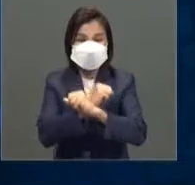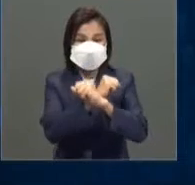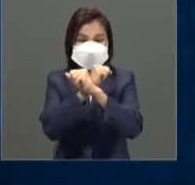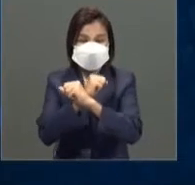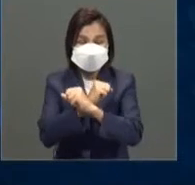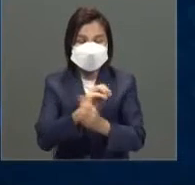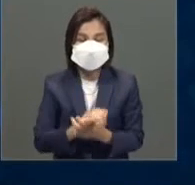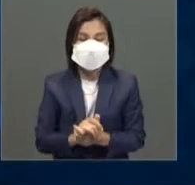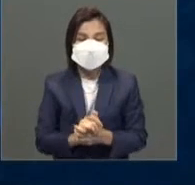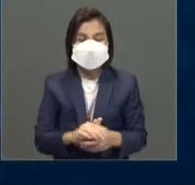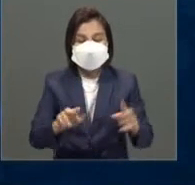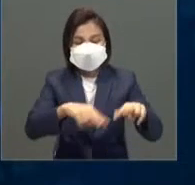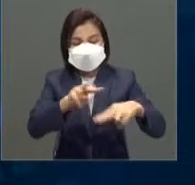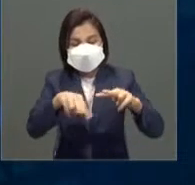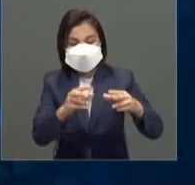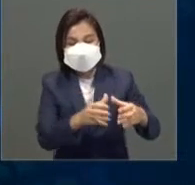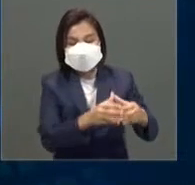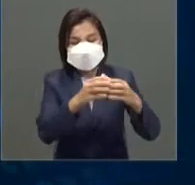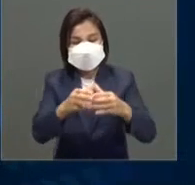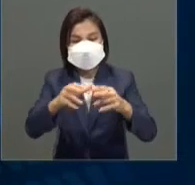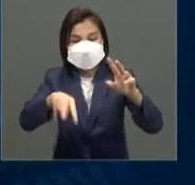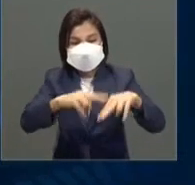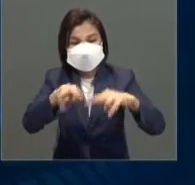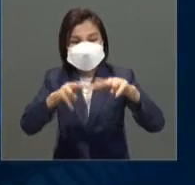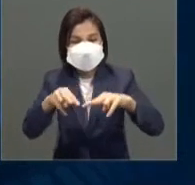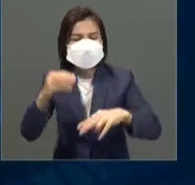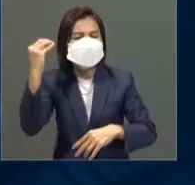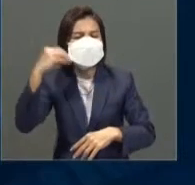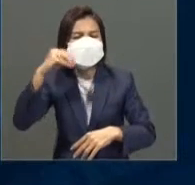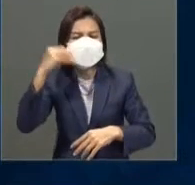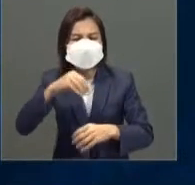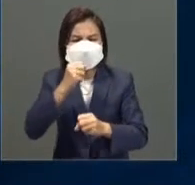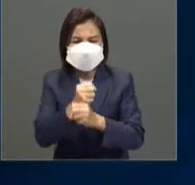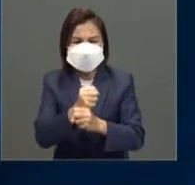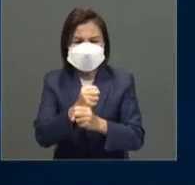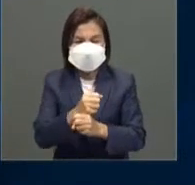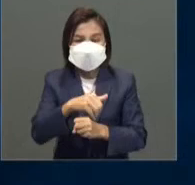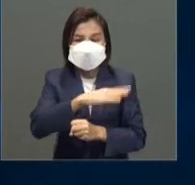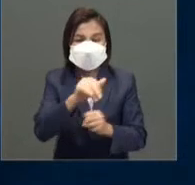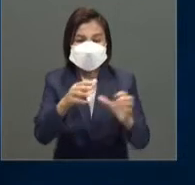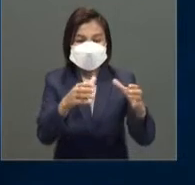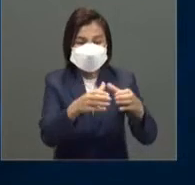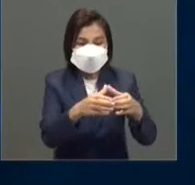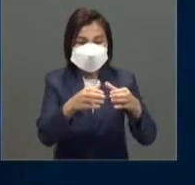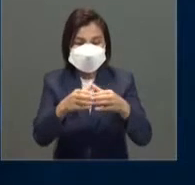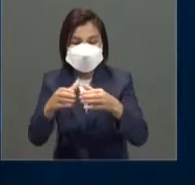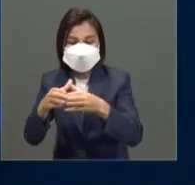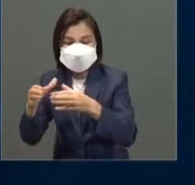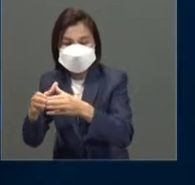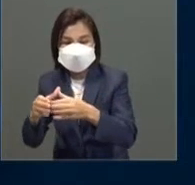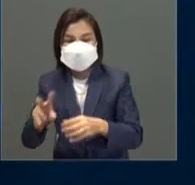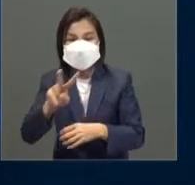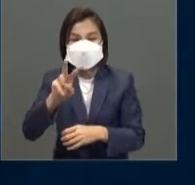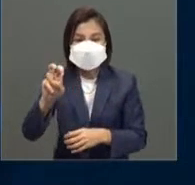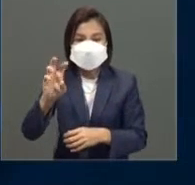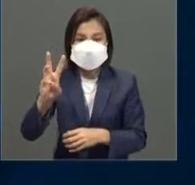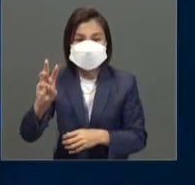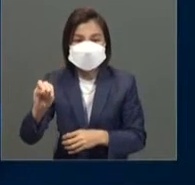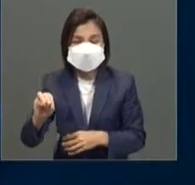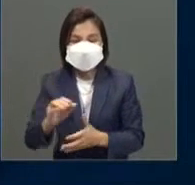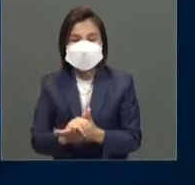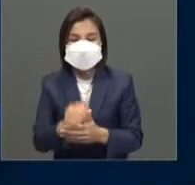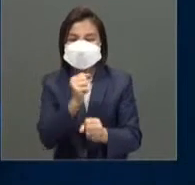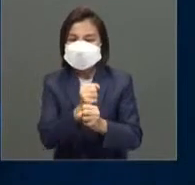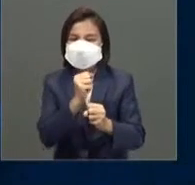ค้นหาเชิงรุกในชุมชนของกทม.ทำงานกันอยู่ทุกวันมี260กว่าทีมซึ่งก็ทำงานกันอยู่อย่าง